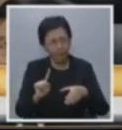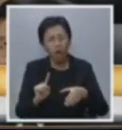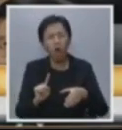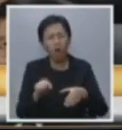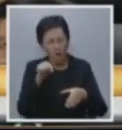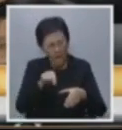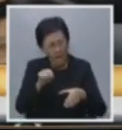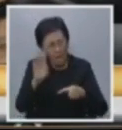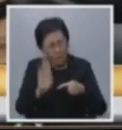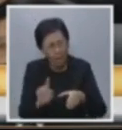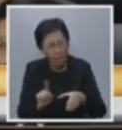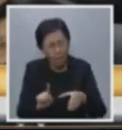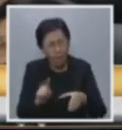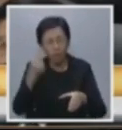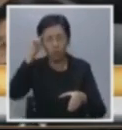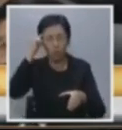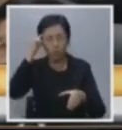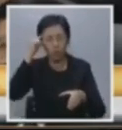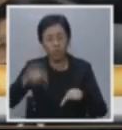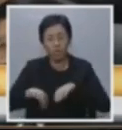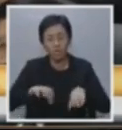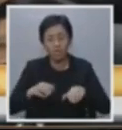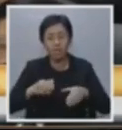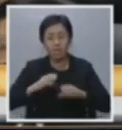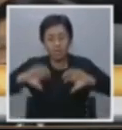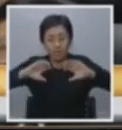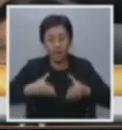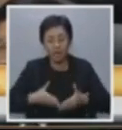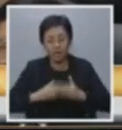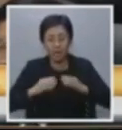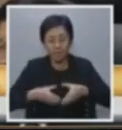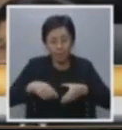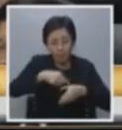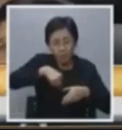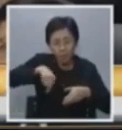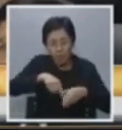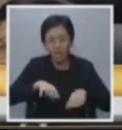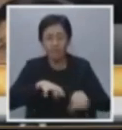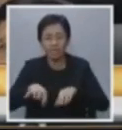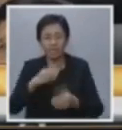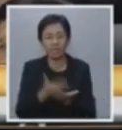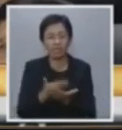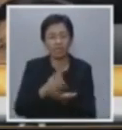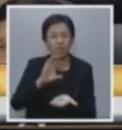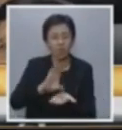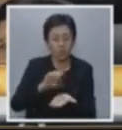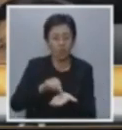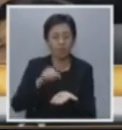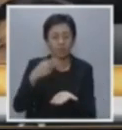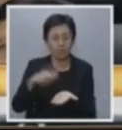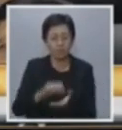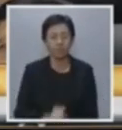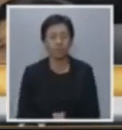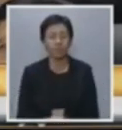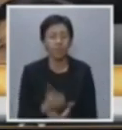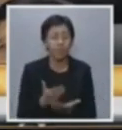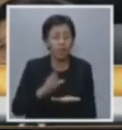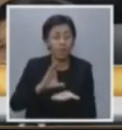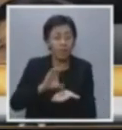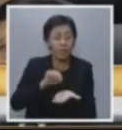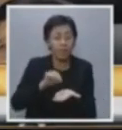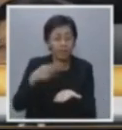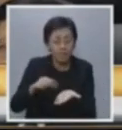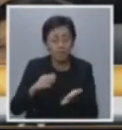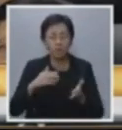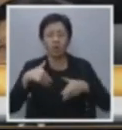รัฐบาลเพราะกว่าจะมีการจัดตั้งรัฐบาลเนี่ยก็ได้มีการจัดเตรียมงบประมาณมาระดับหนึ่งแล้วแล้วก็อาจจะเป็นเหตุผลหนึ่งที่ทำให้เพื่อน